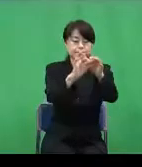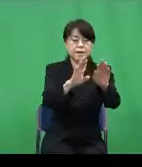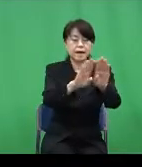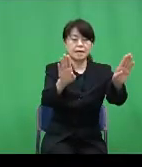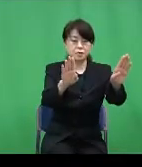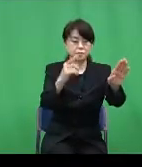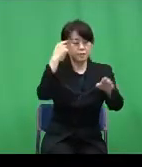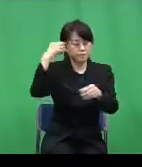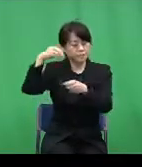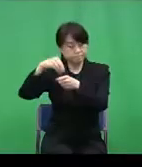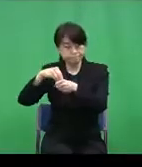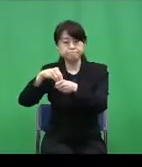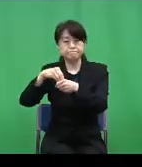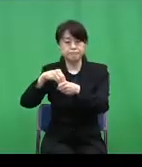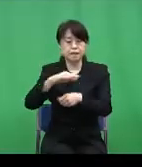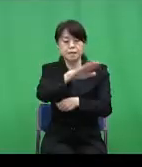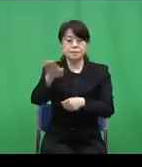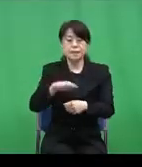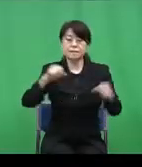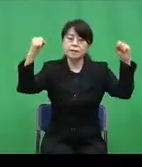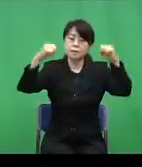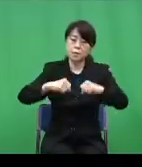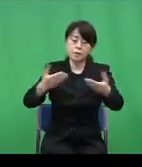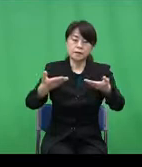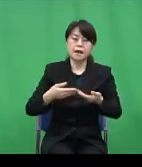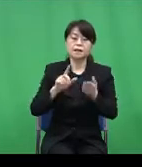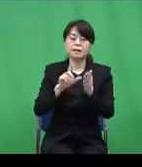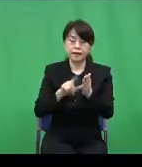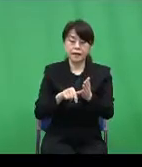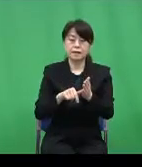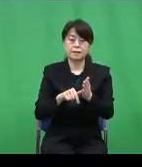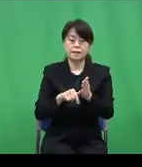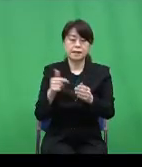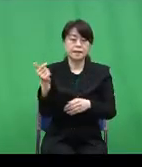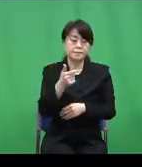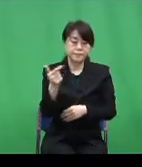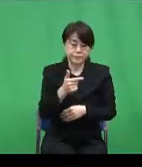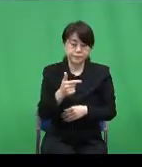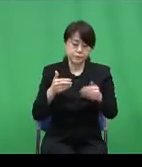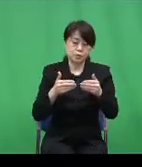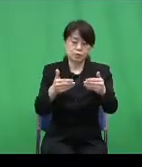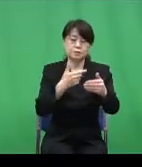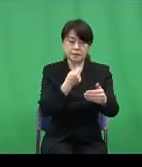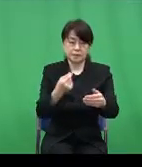皆さんの合意が得られれば、スピード感を持って進めていきたい、こういうふうに思っております。